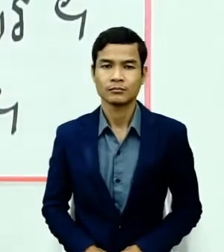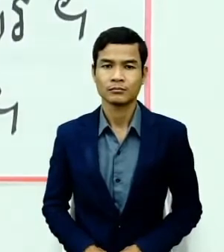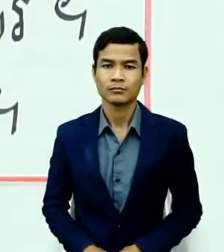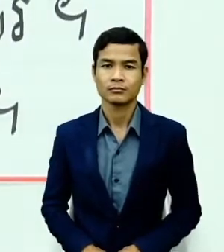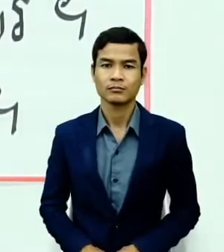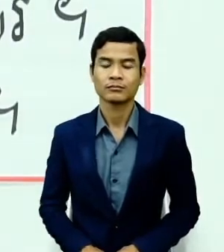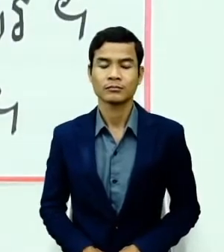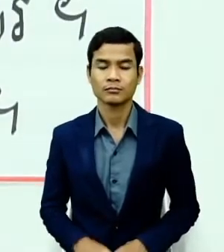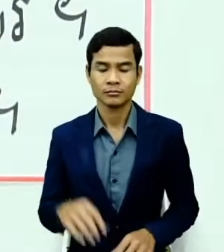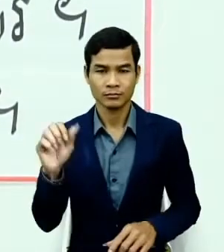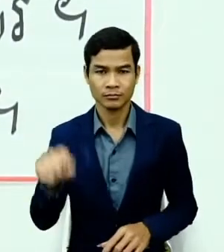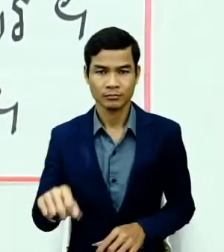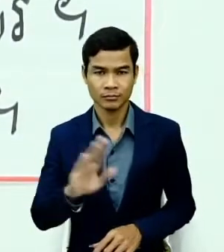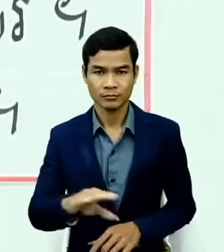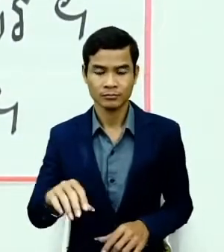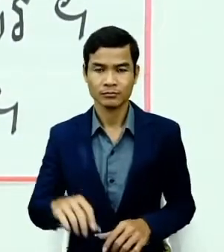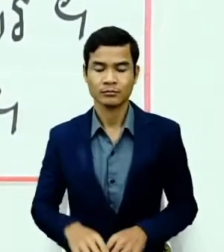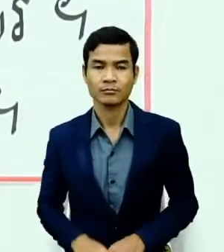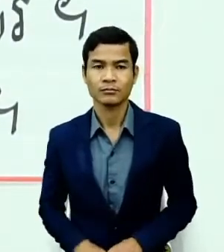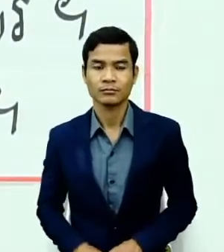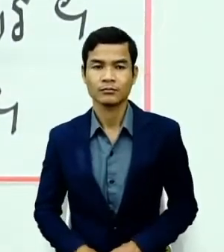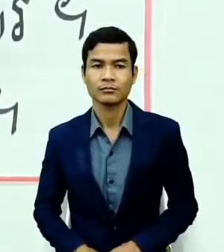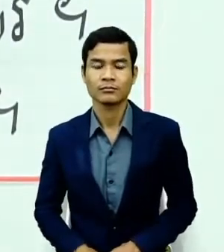ចា